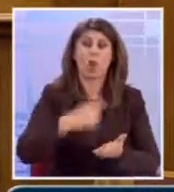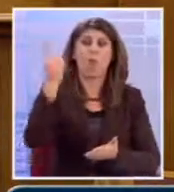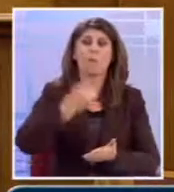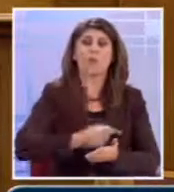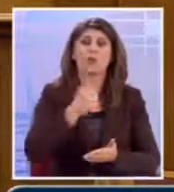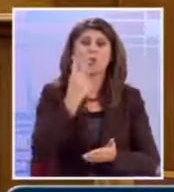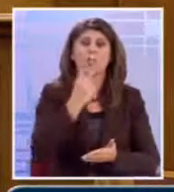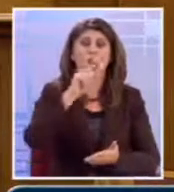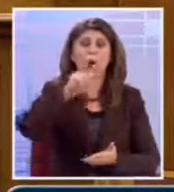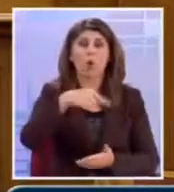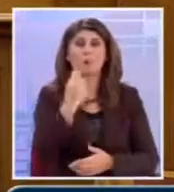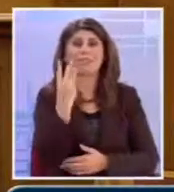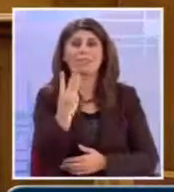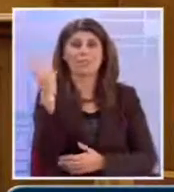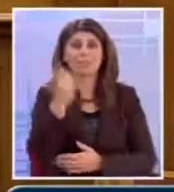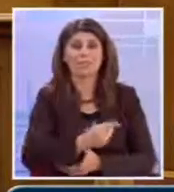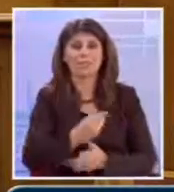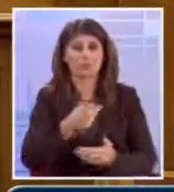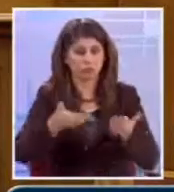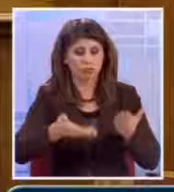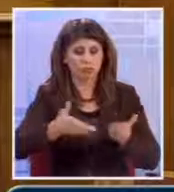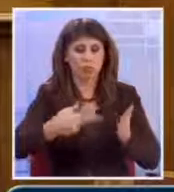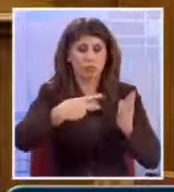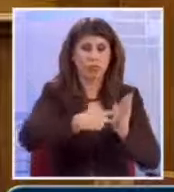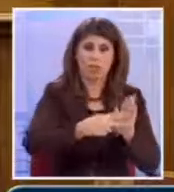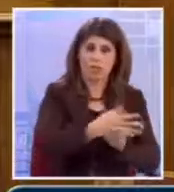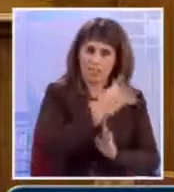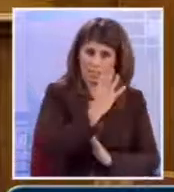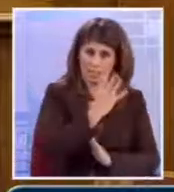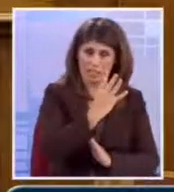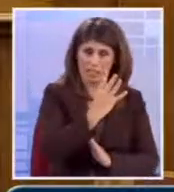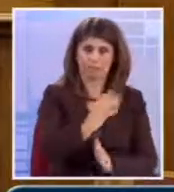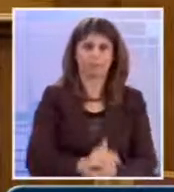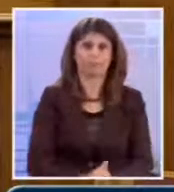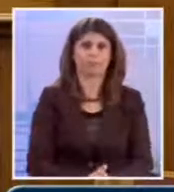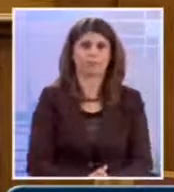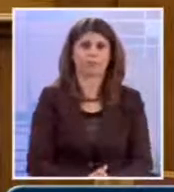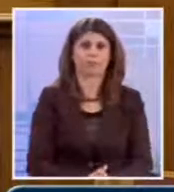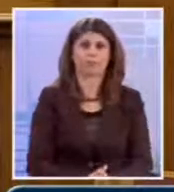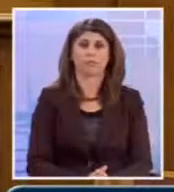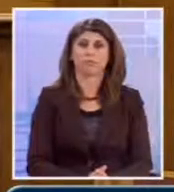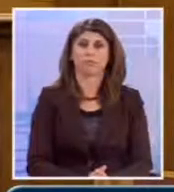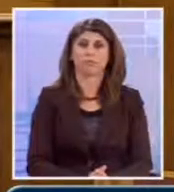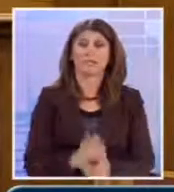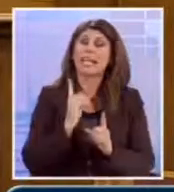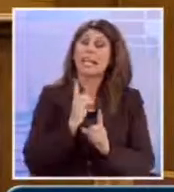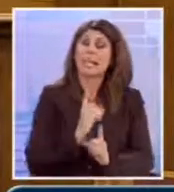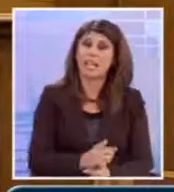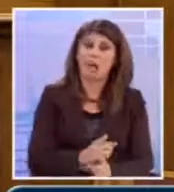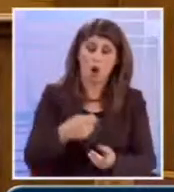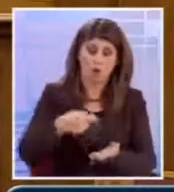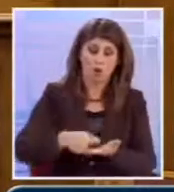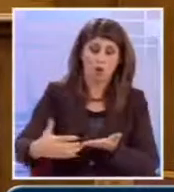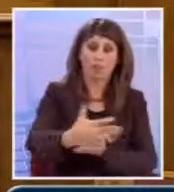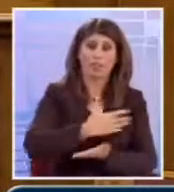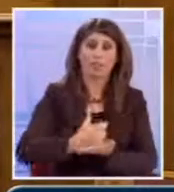ποσοστό 2,3% σε σχέση με το 2014. Ειδικότερα, ο φόρος